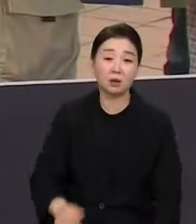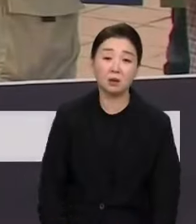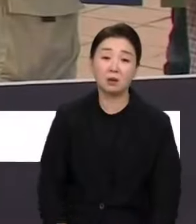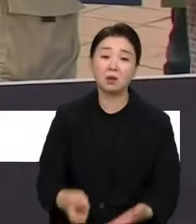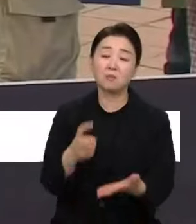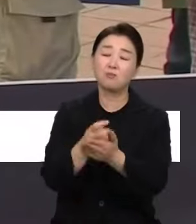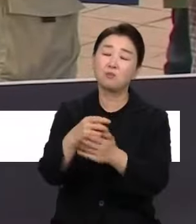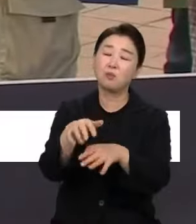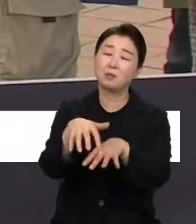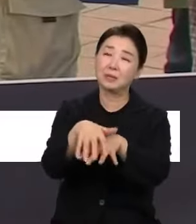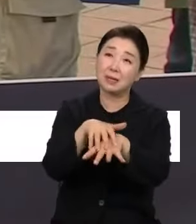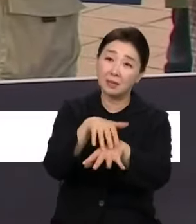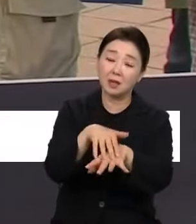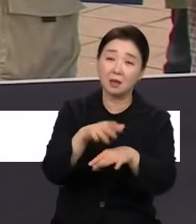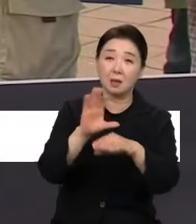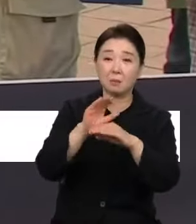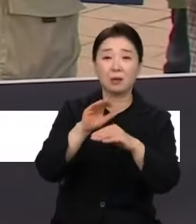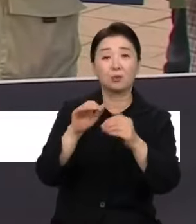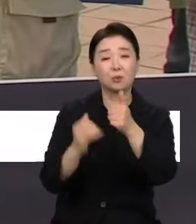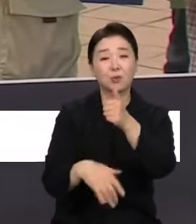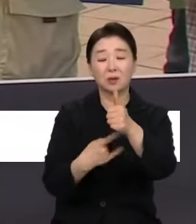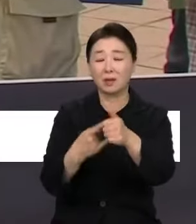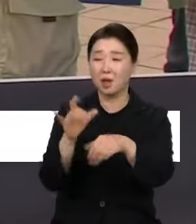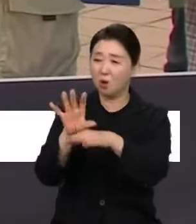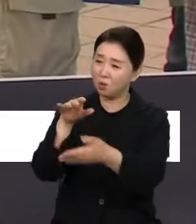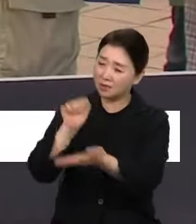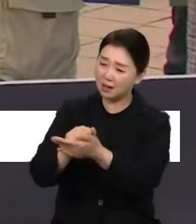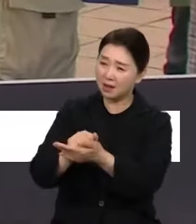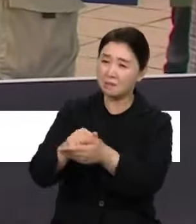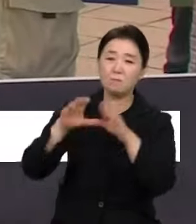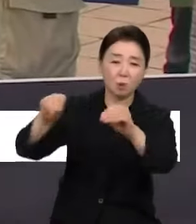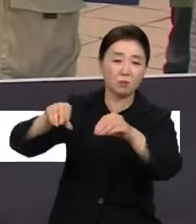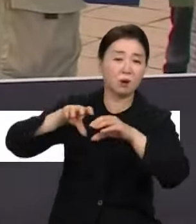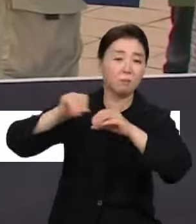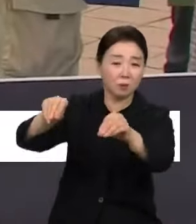불법체제, 방통위는 언론장악 중단하라!